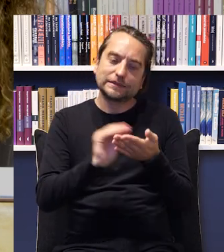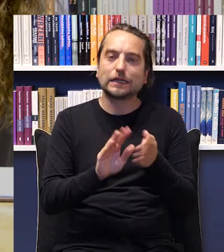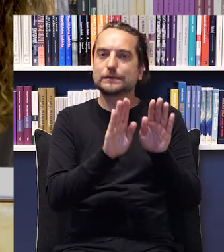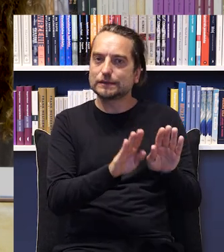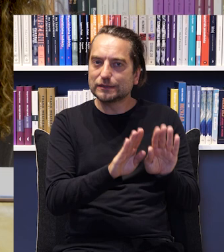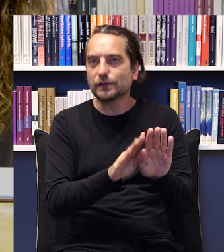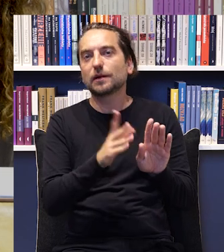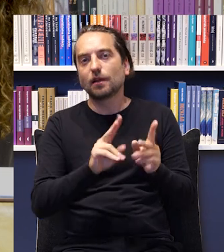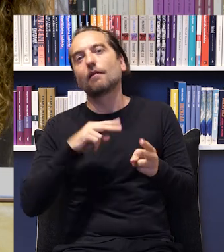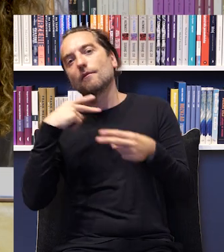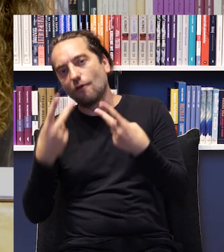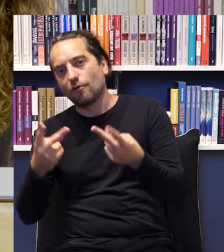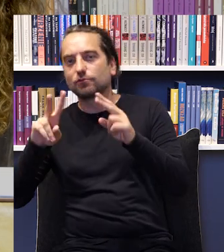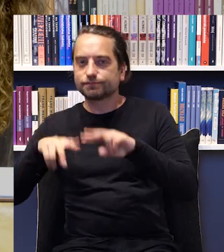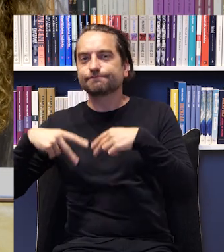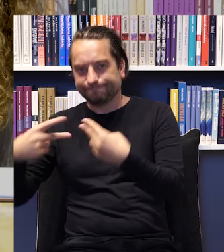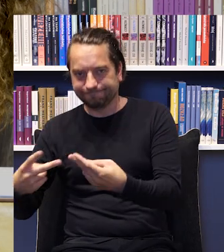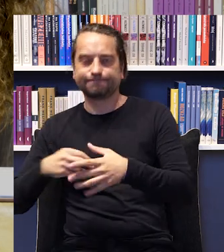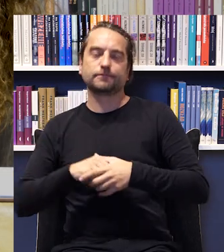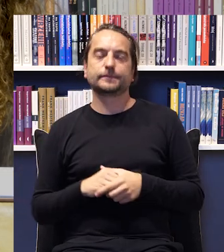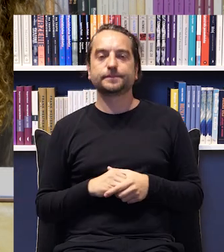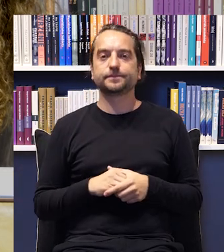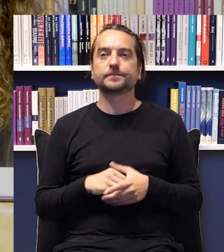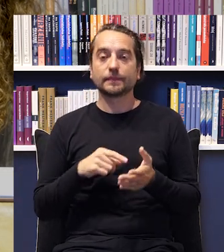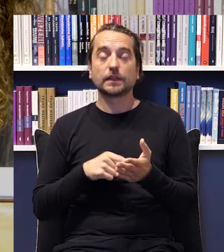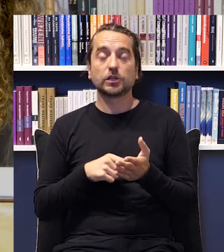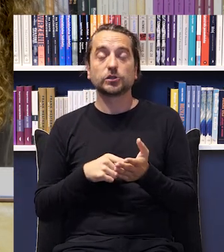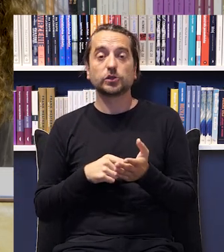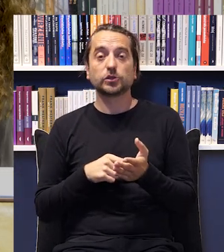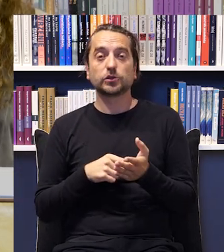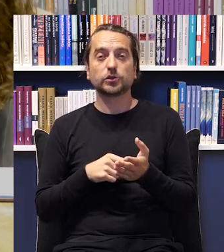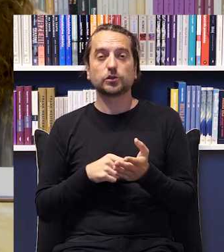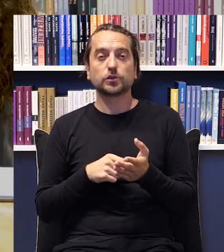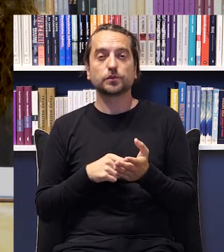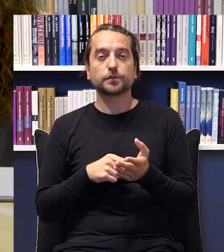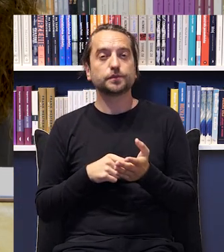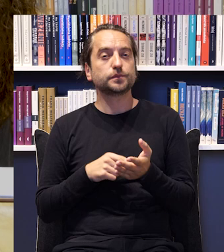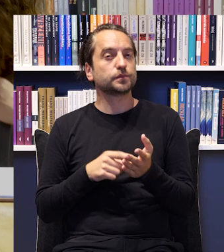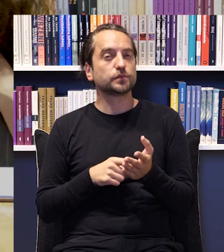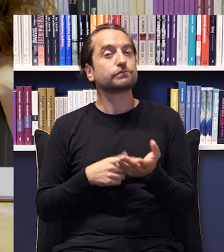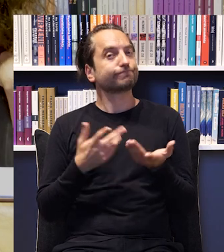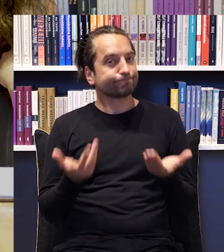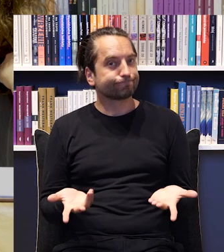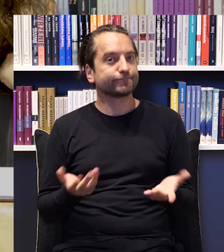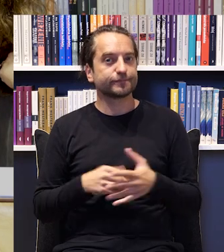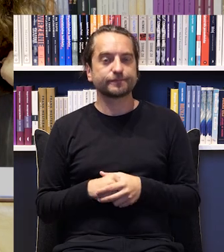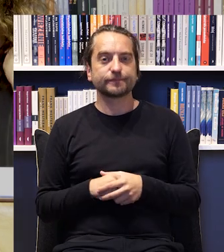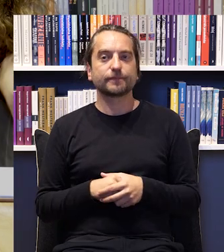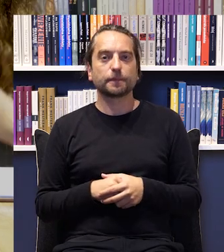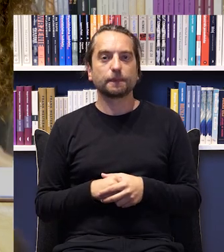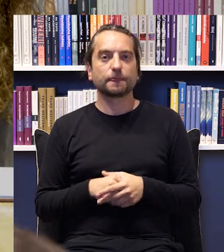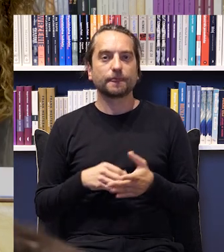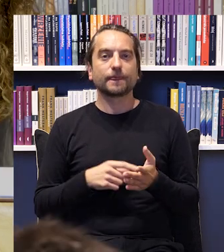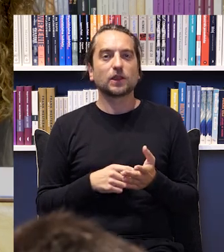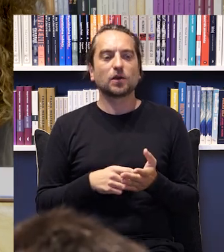lat, później do niej wróciłam. I wtedy wydaje mi się, że no właśnie, trochę